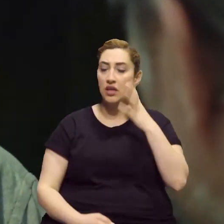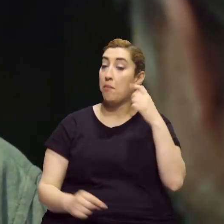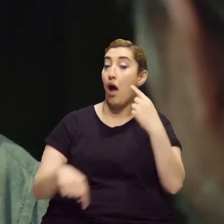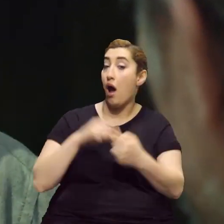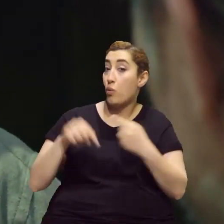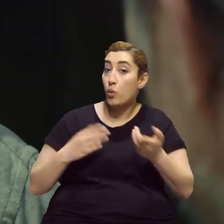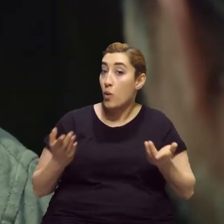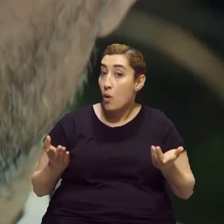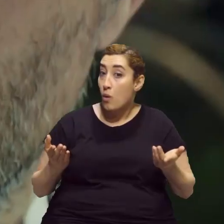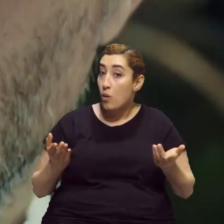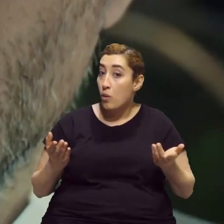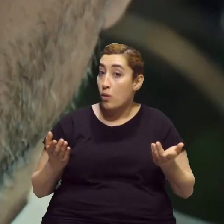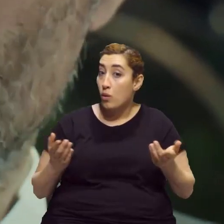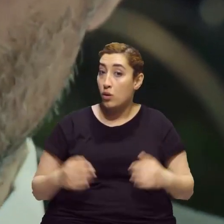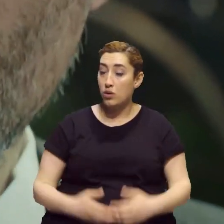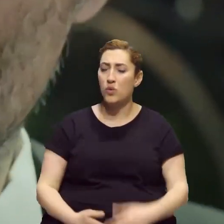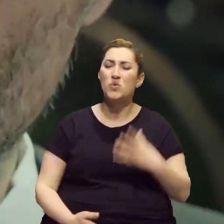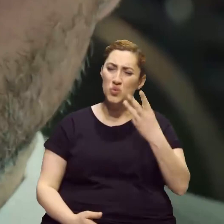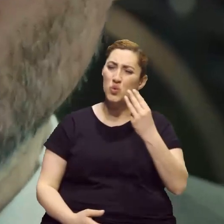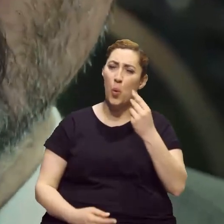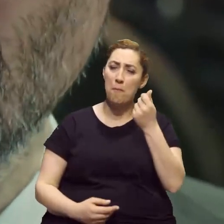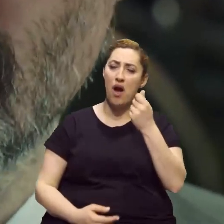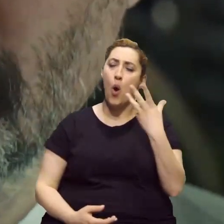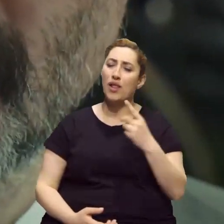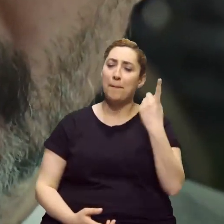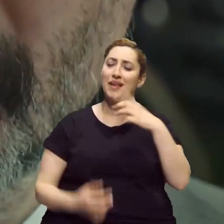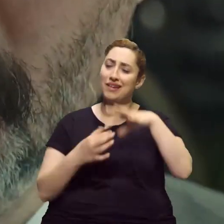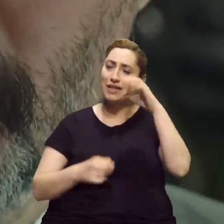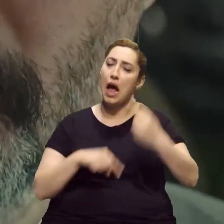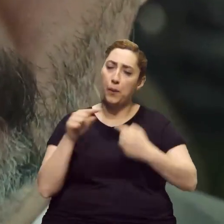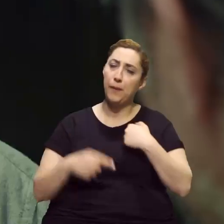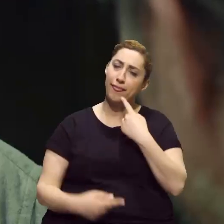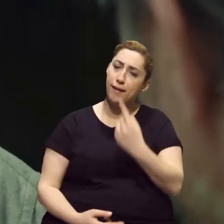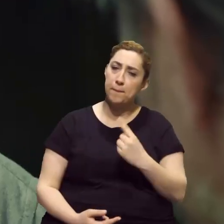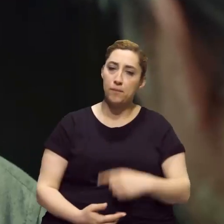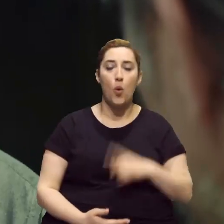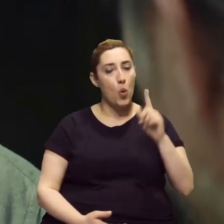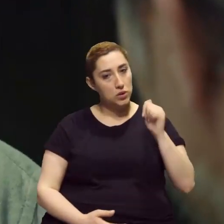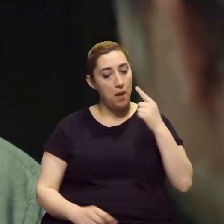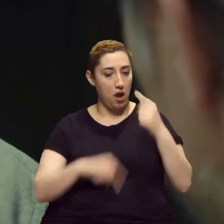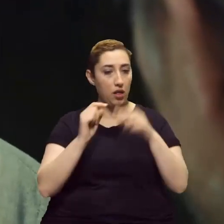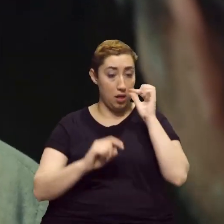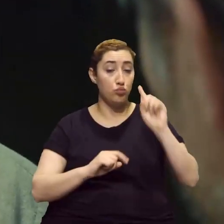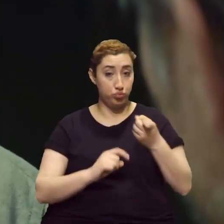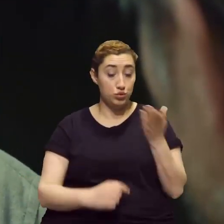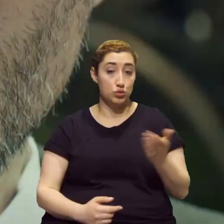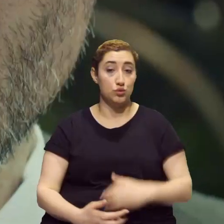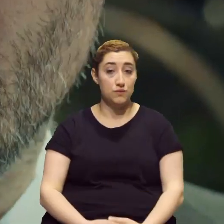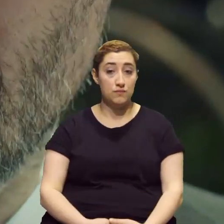Kimin aradığına bağlı. Çok fazla parası olan biri diyelim. O zaman aradığın adamı buldum